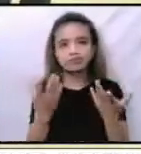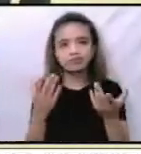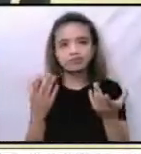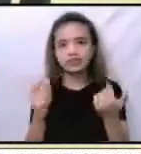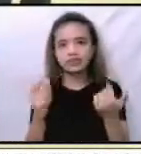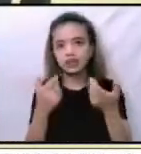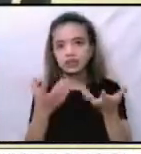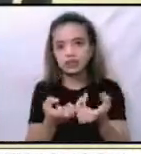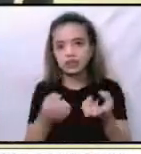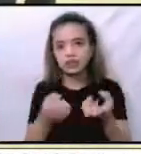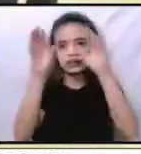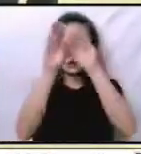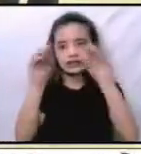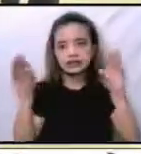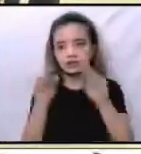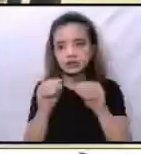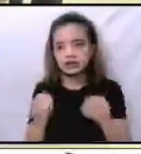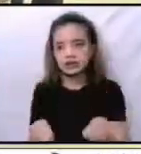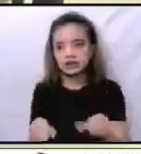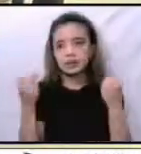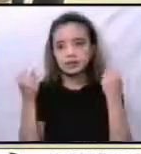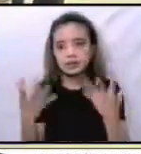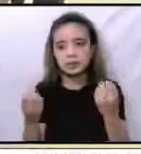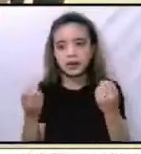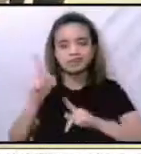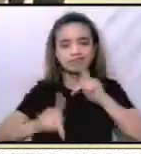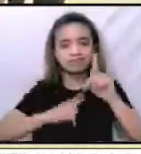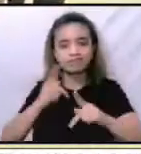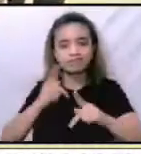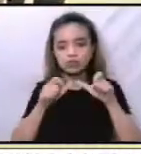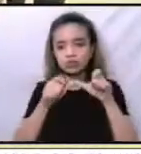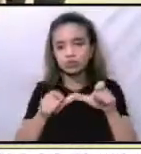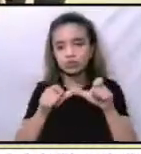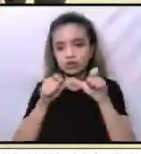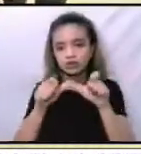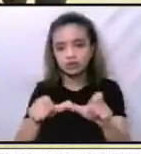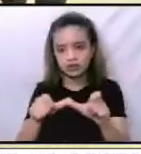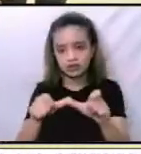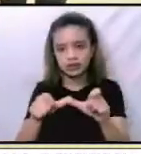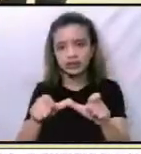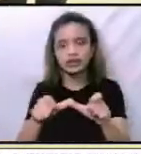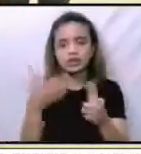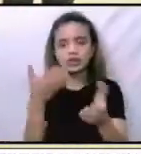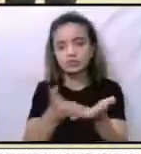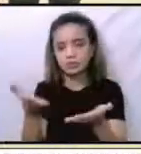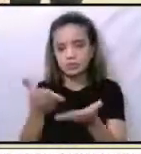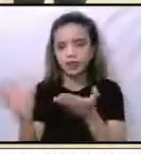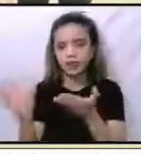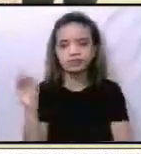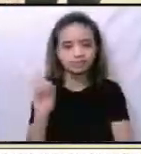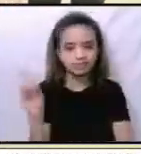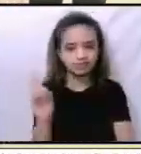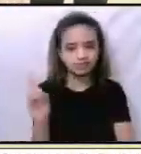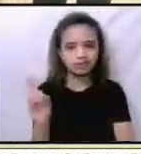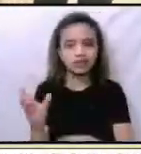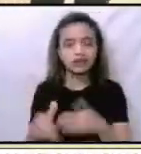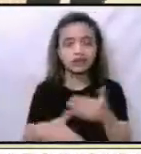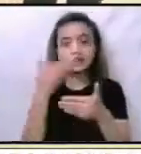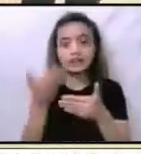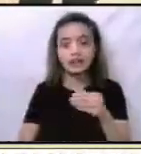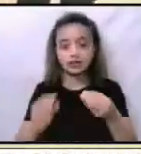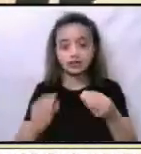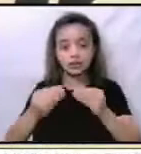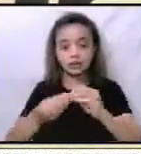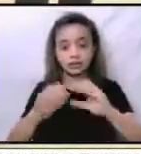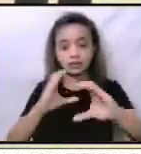mga dumaraming mga kababayan natin na bumibili ng kanilang panregalo sa Divisoria. Samantala, yung number coding scheme po ay